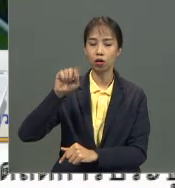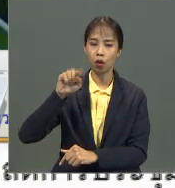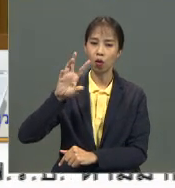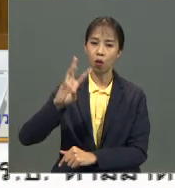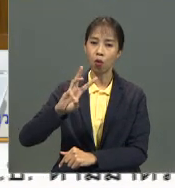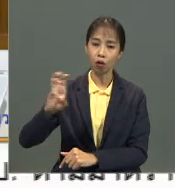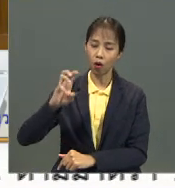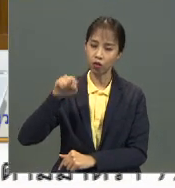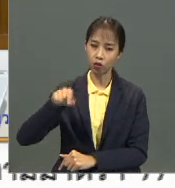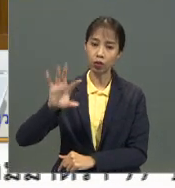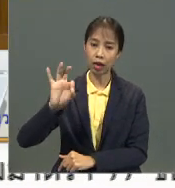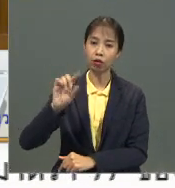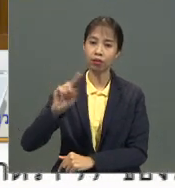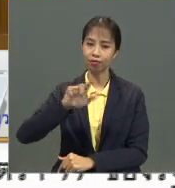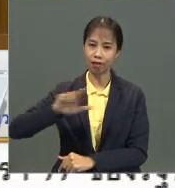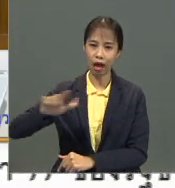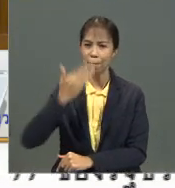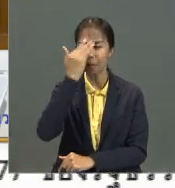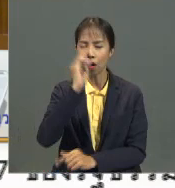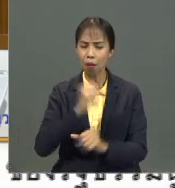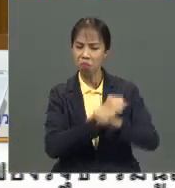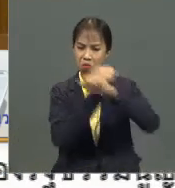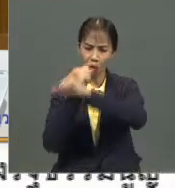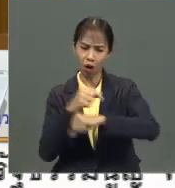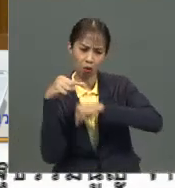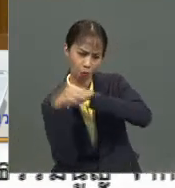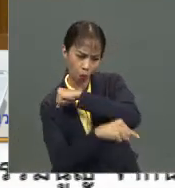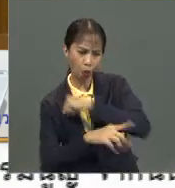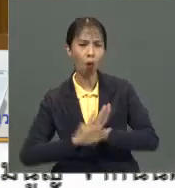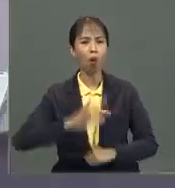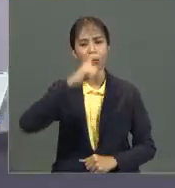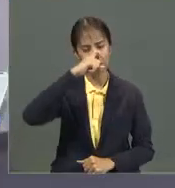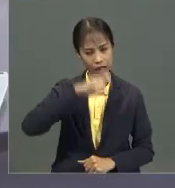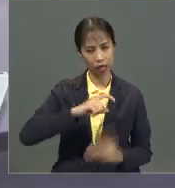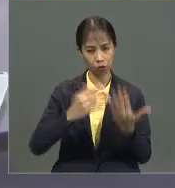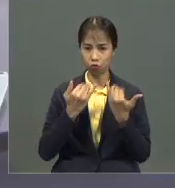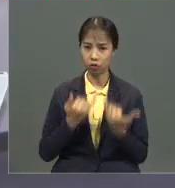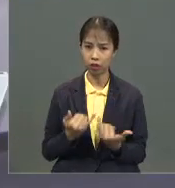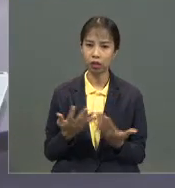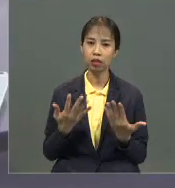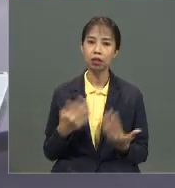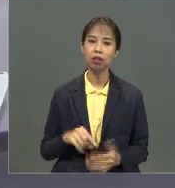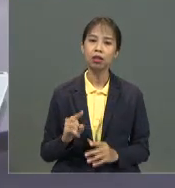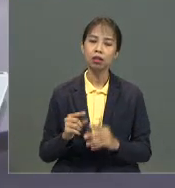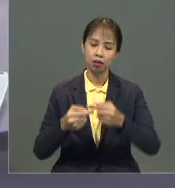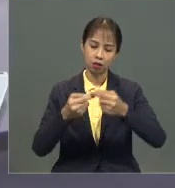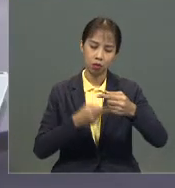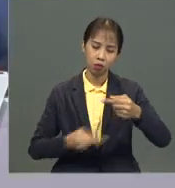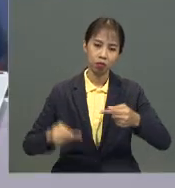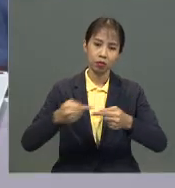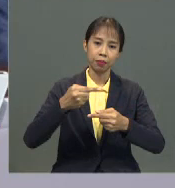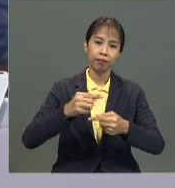าทเพื่อลดปัญหาการทุจริตในสังคมไทยส่งผลให้ดัชนีการรับรู้การทุจริตอยู่ในอันดับที่1